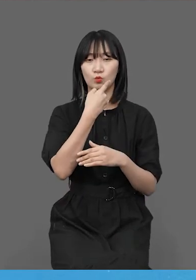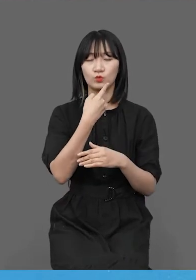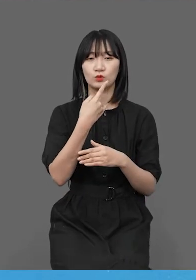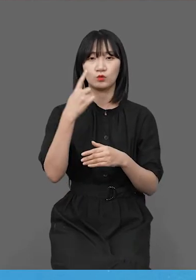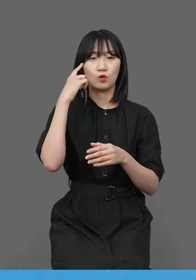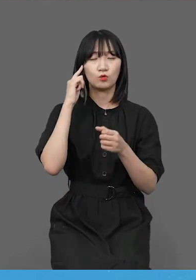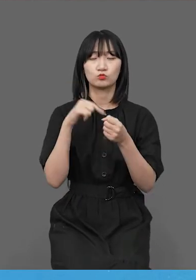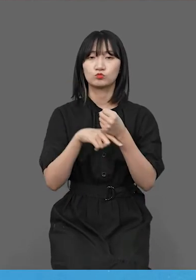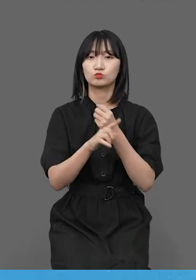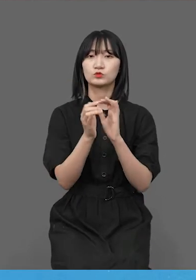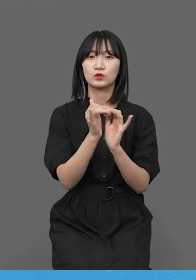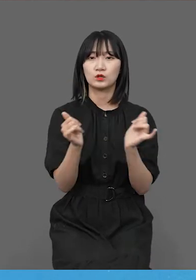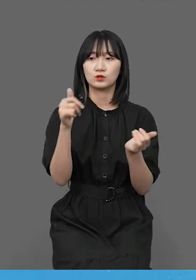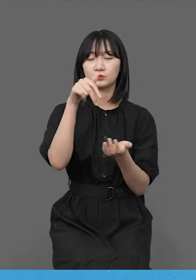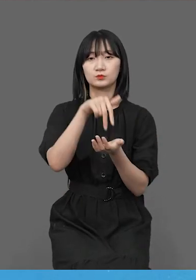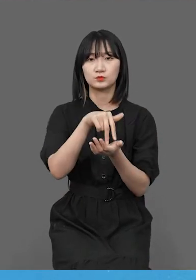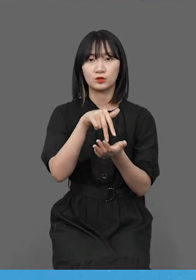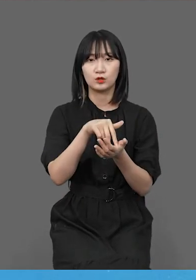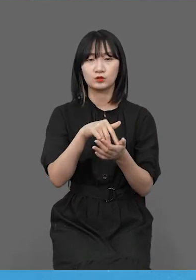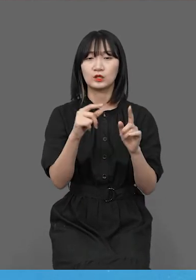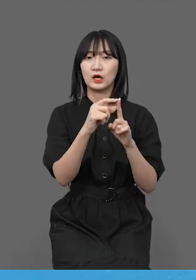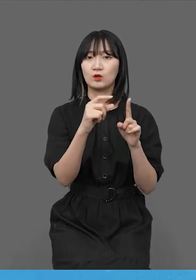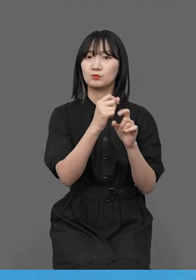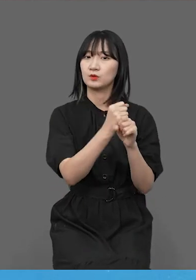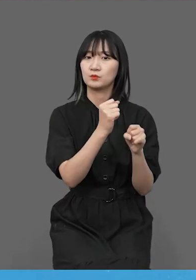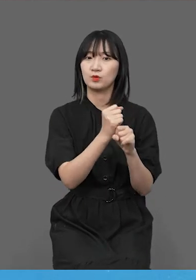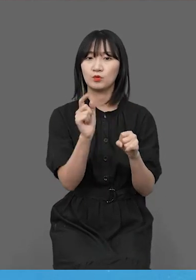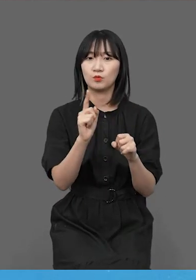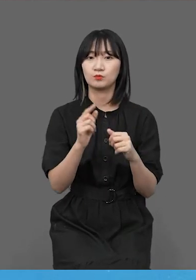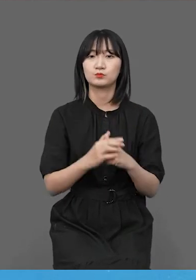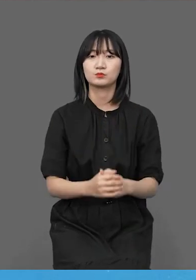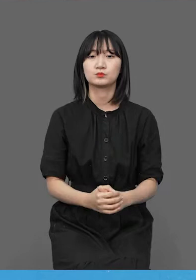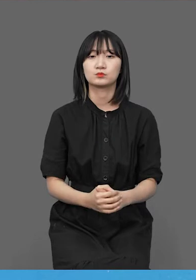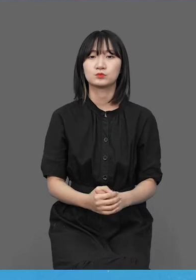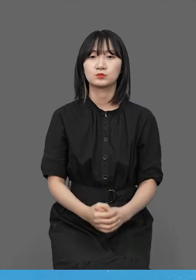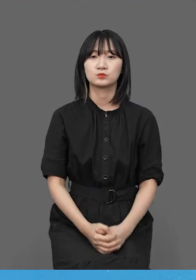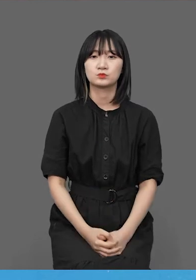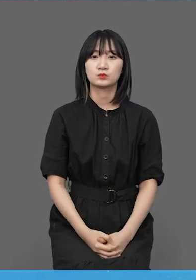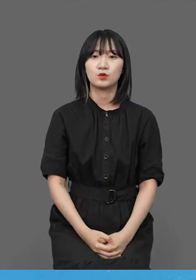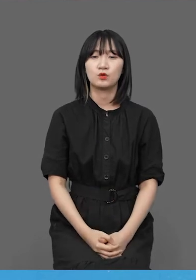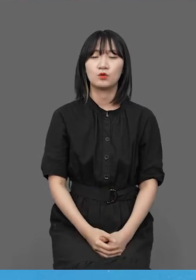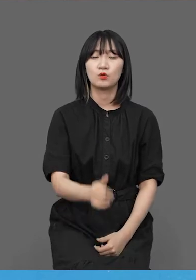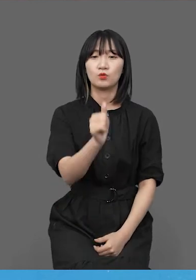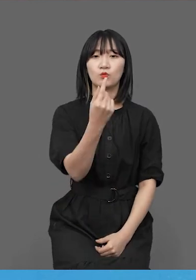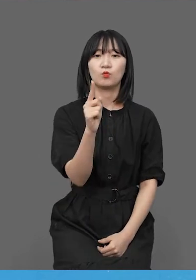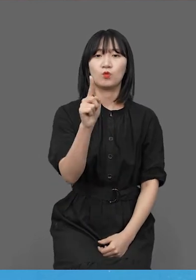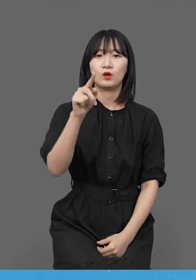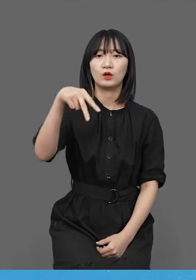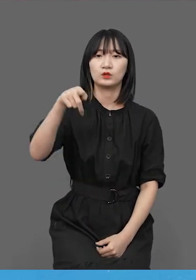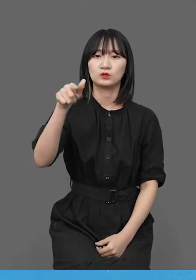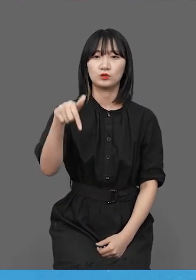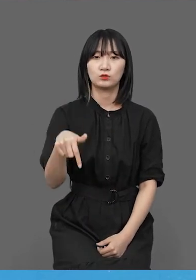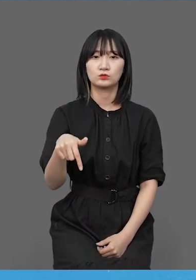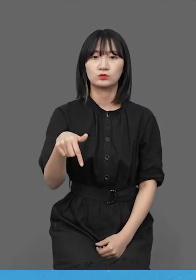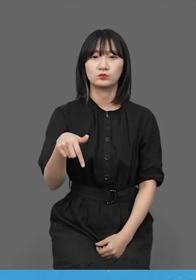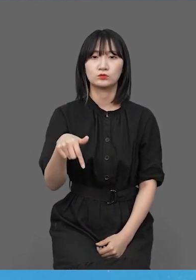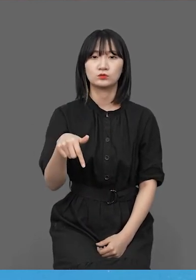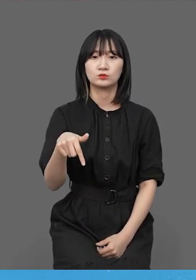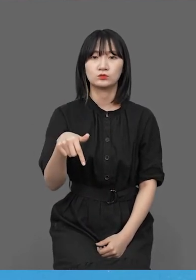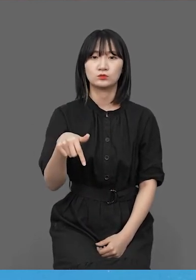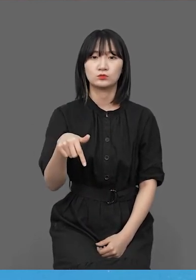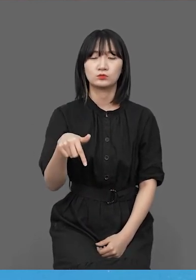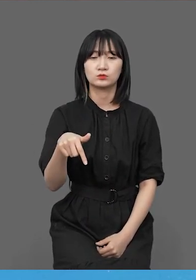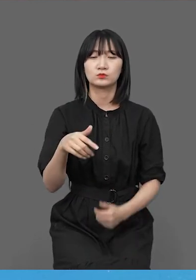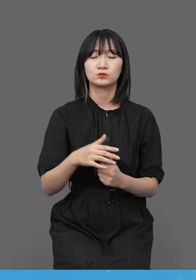보면서 무슨 단어를 만들었냐면 cousin fossil, cousin 화석, 사촌